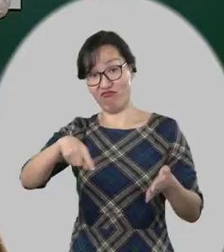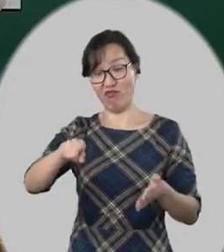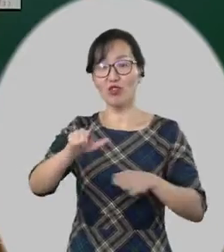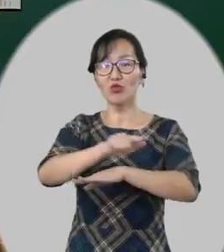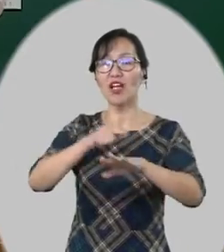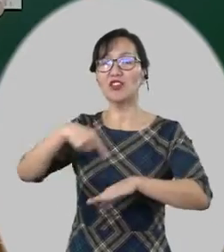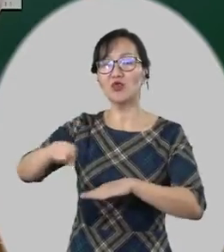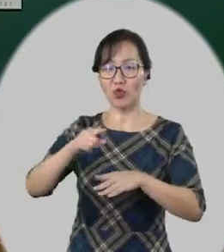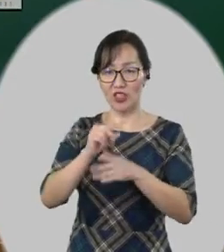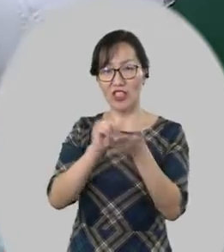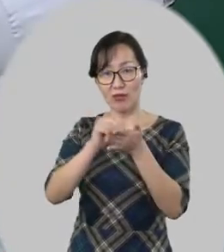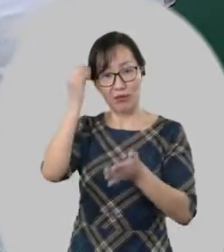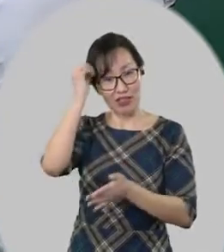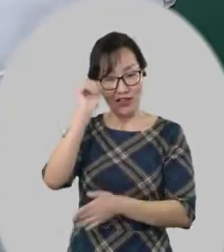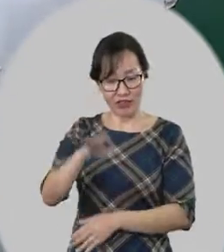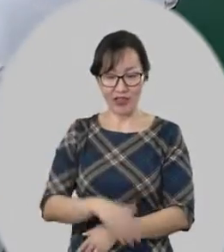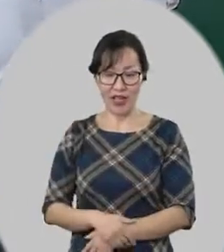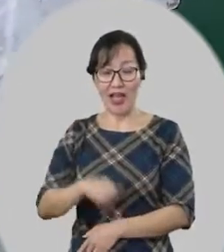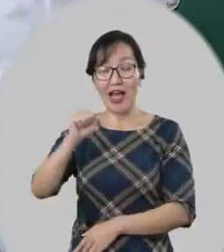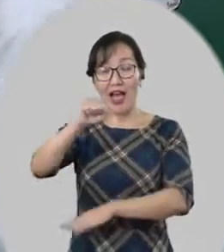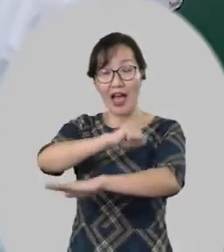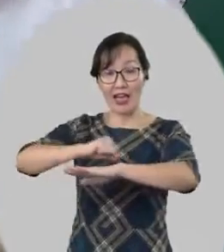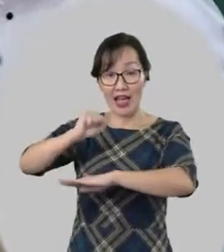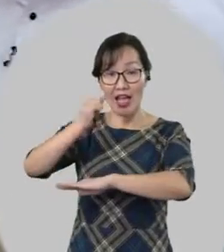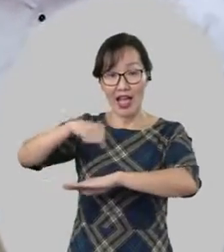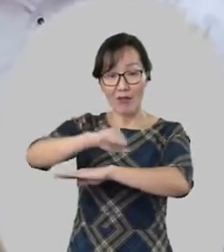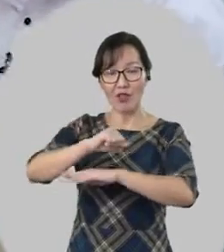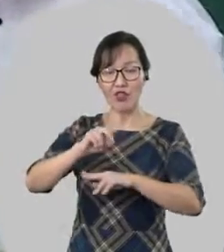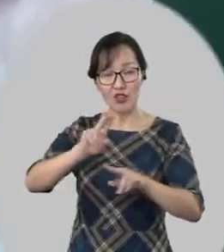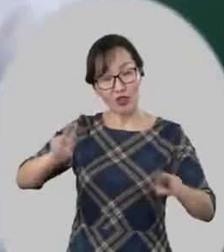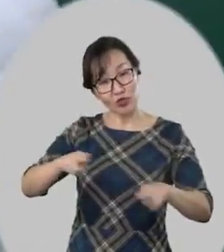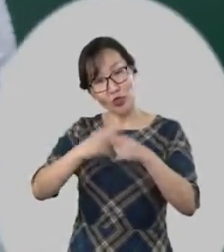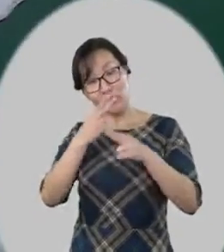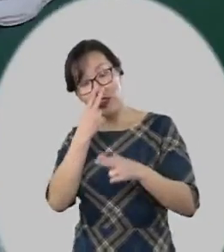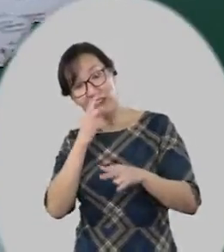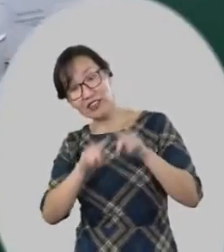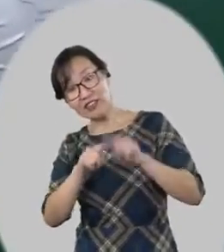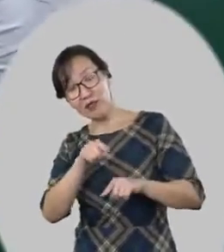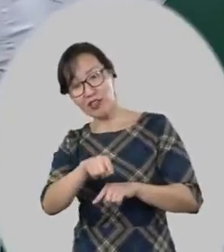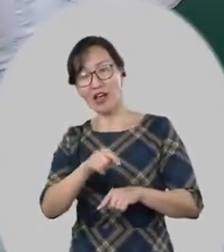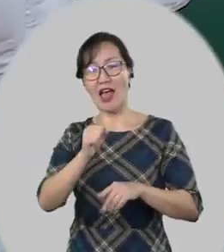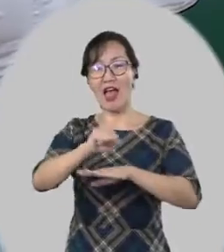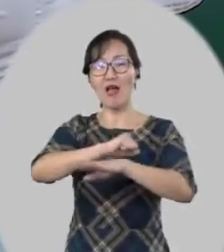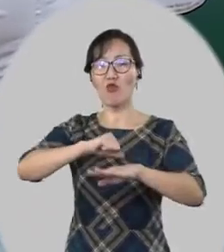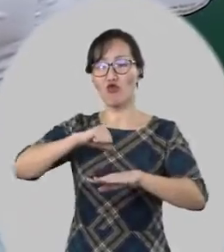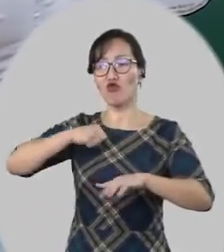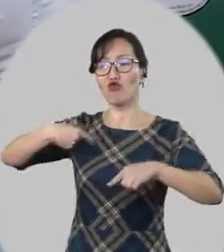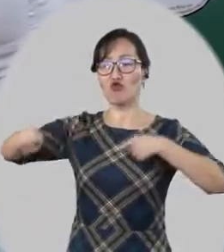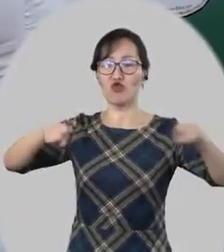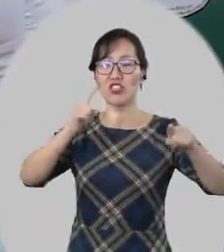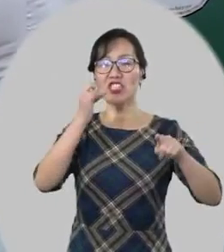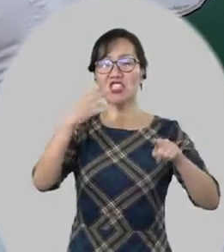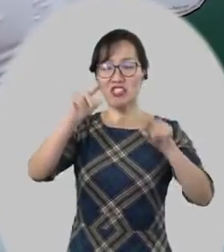бүгдээрээ авч болохоор байгаамаа. Тэгвэл Архангай аймгийн жишээн дээр юу гэдэг дүгнэлт хийж болж байгаа вэ гэхээр аймаг болгон маань хоорондоо